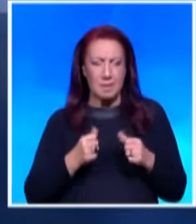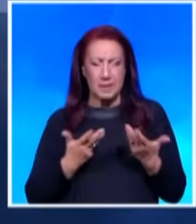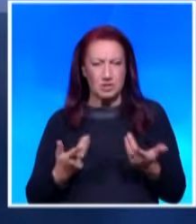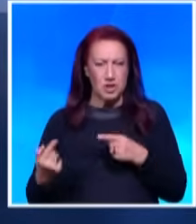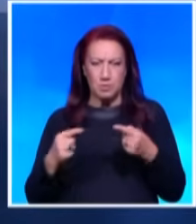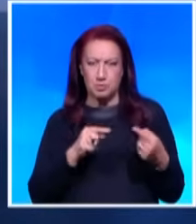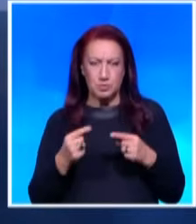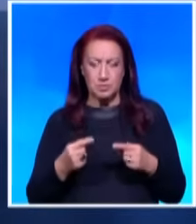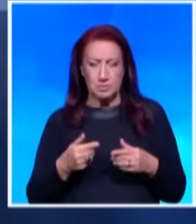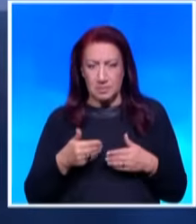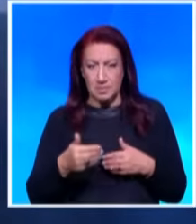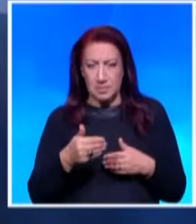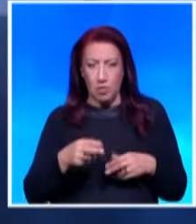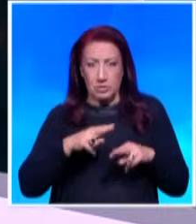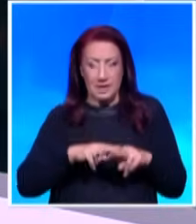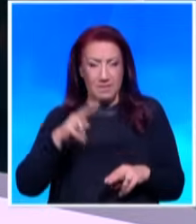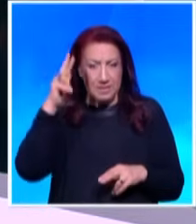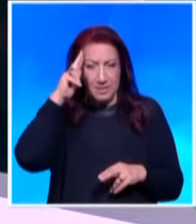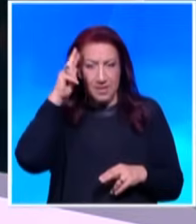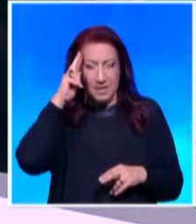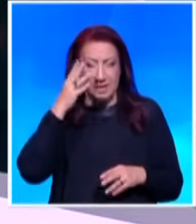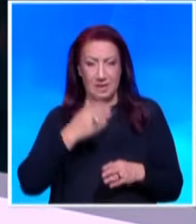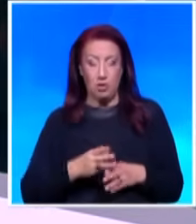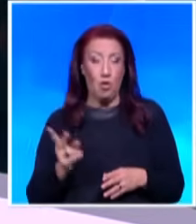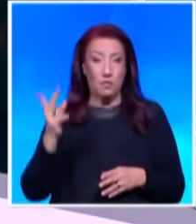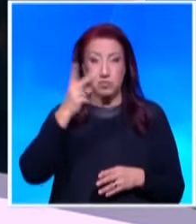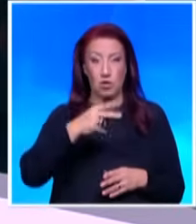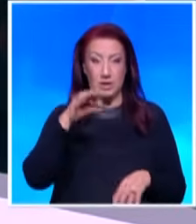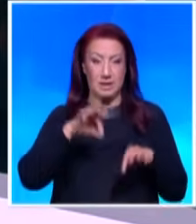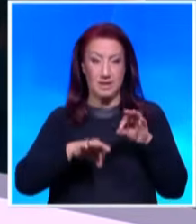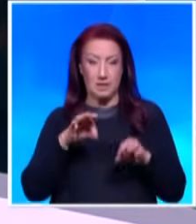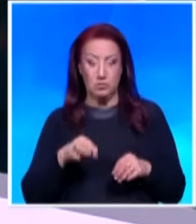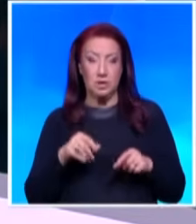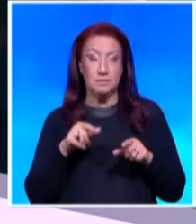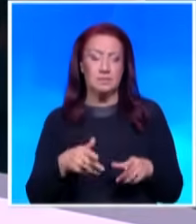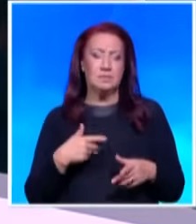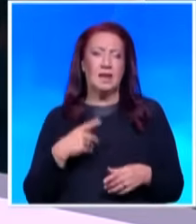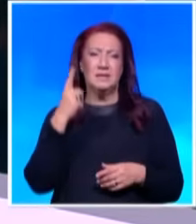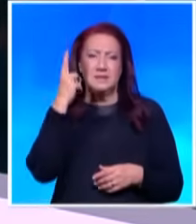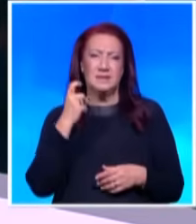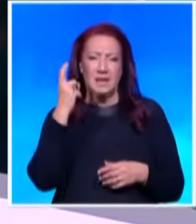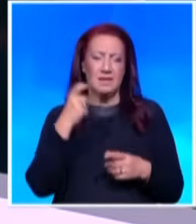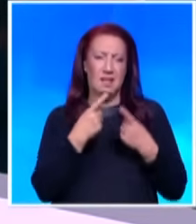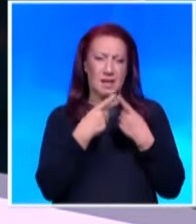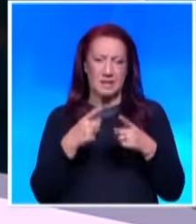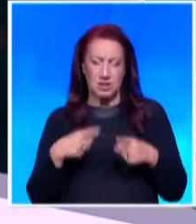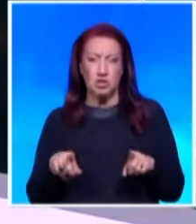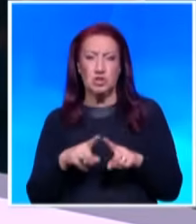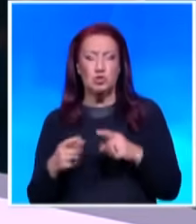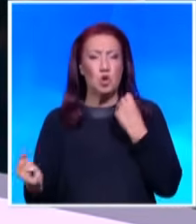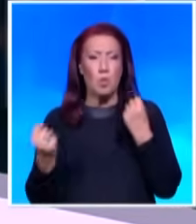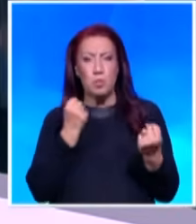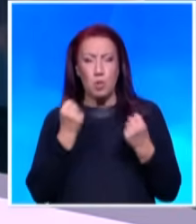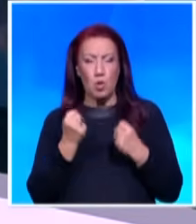днес нови детайли и сигнали за изборни нарушения и за нанесен побой върху член на секционна избирателна